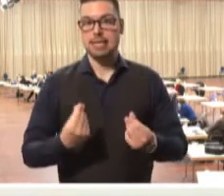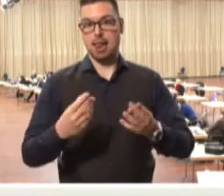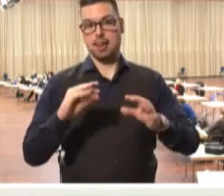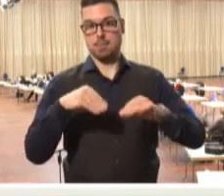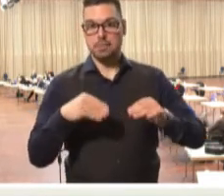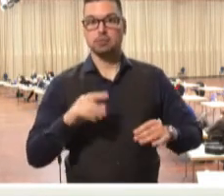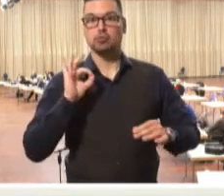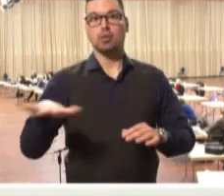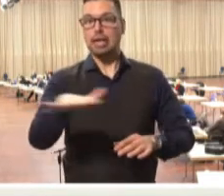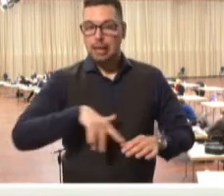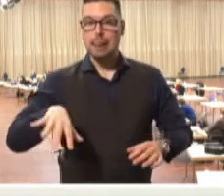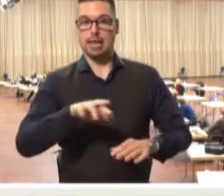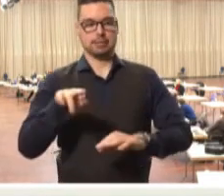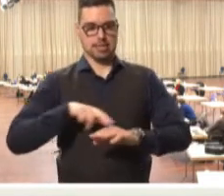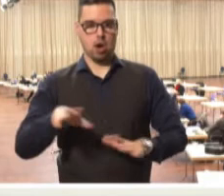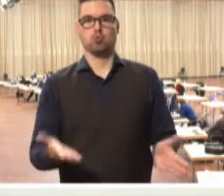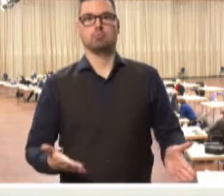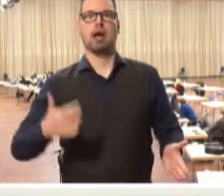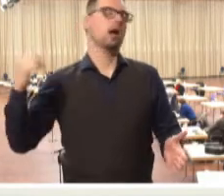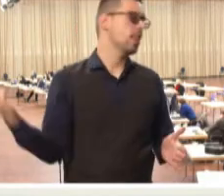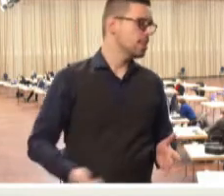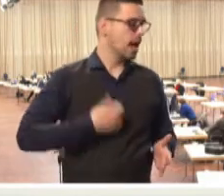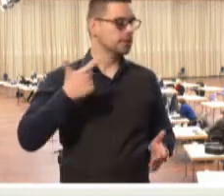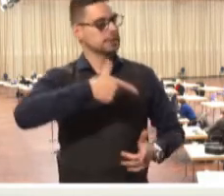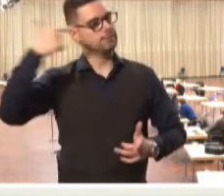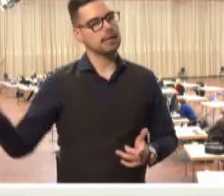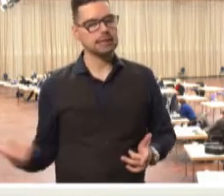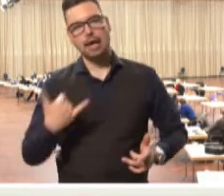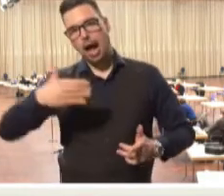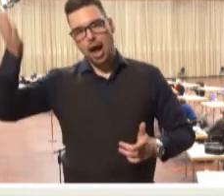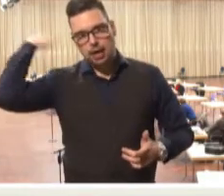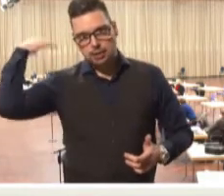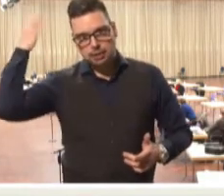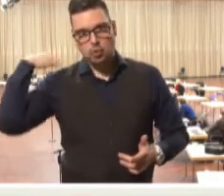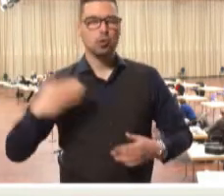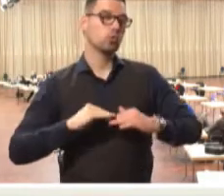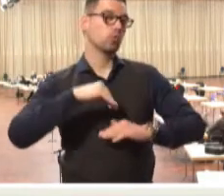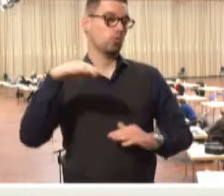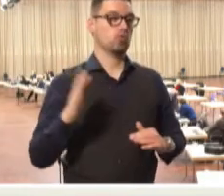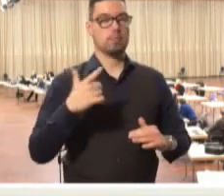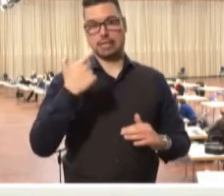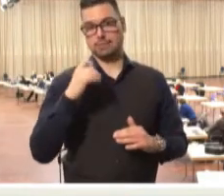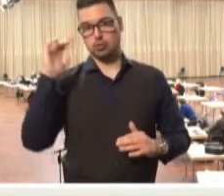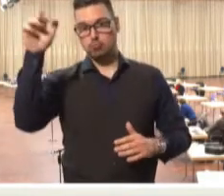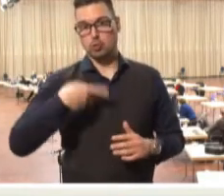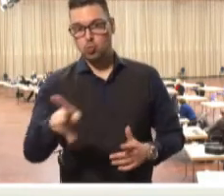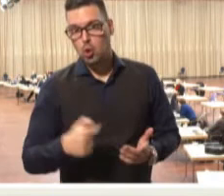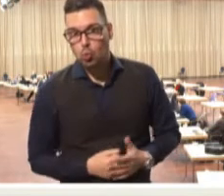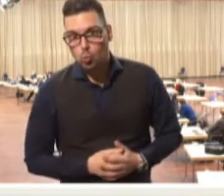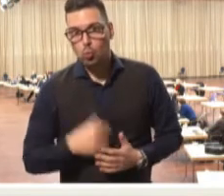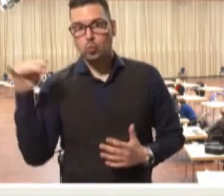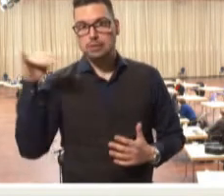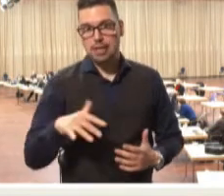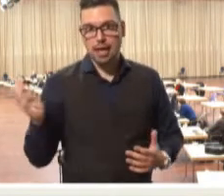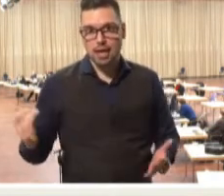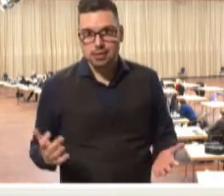den ländlichen Raum haben locker machen können. Allein in den letzten 2 Jahren waren das über 20 Millionen Euro, die wir zur Verfügung